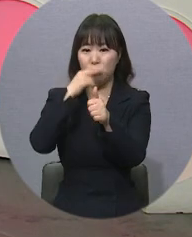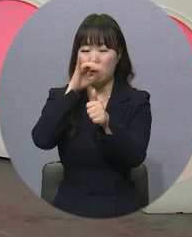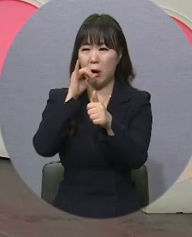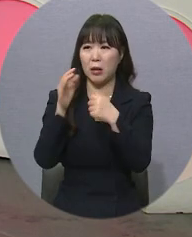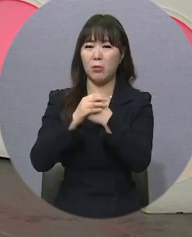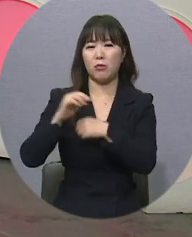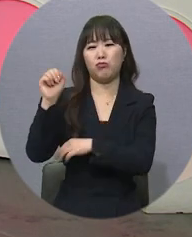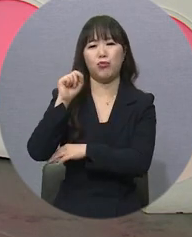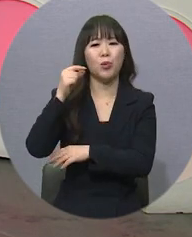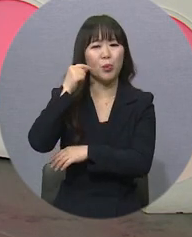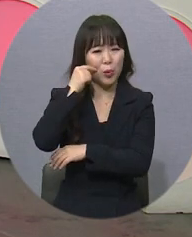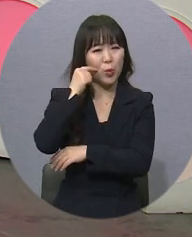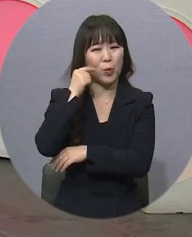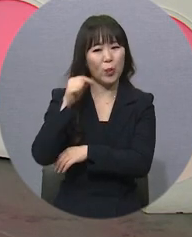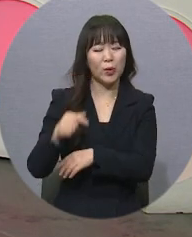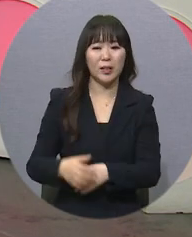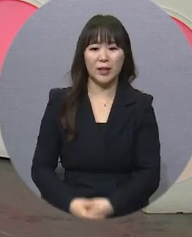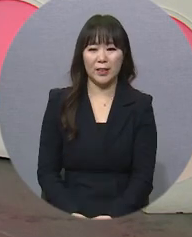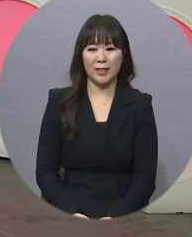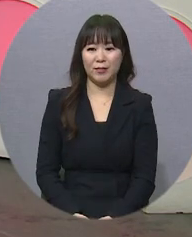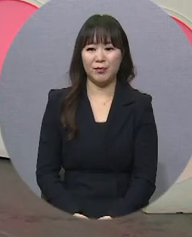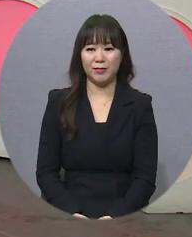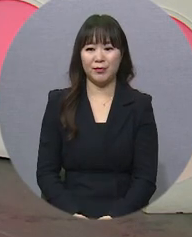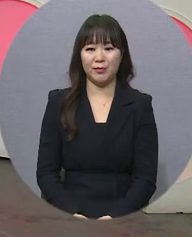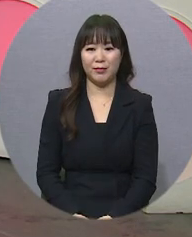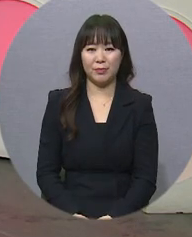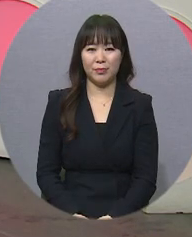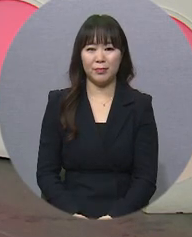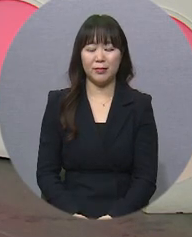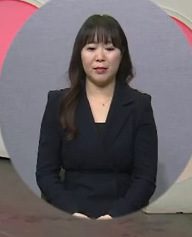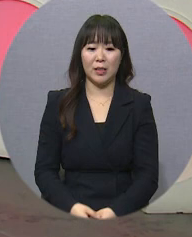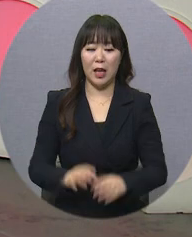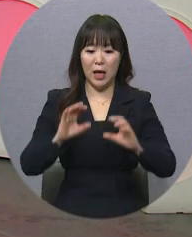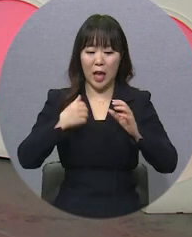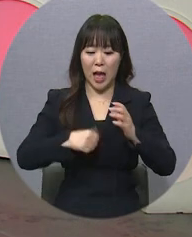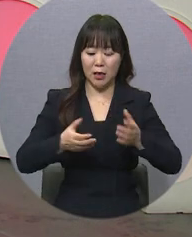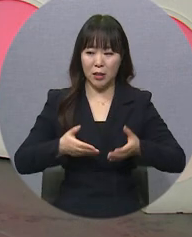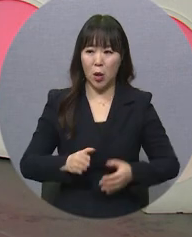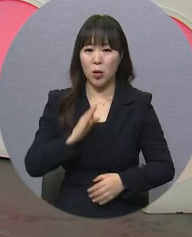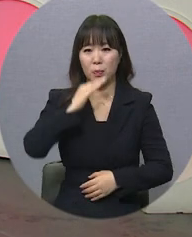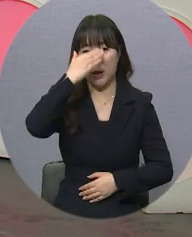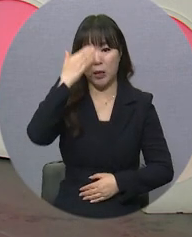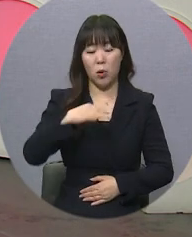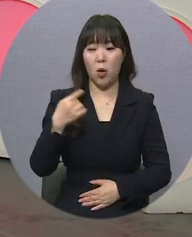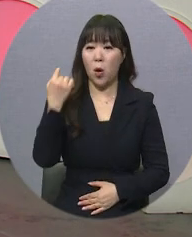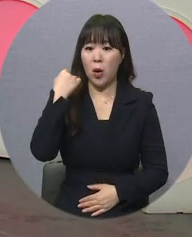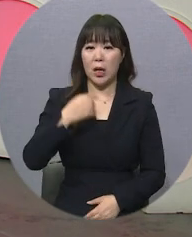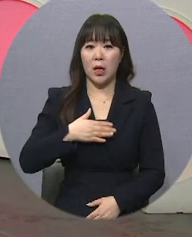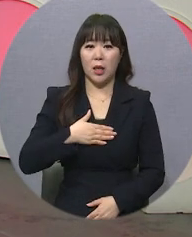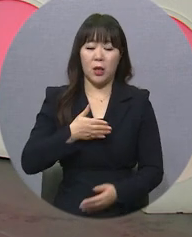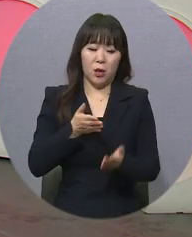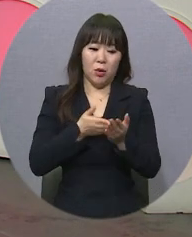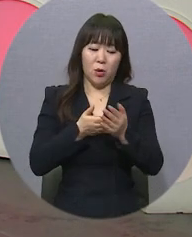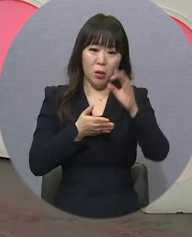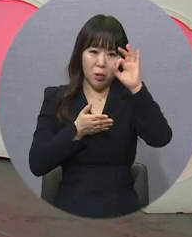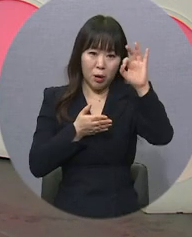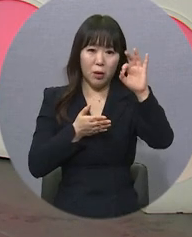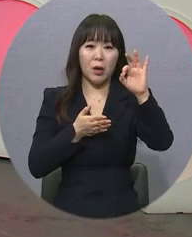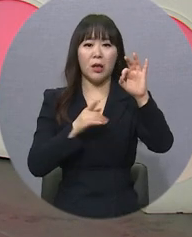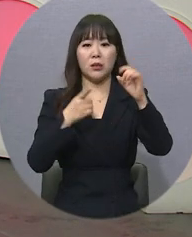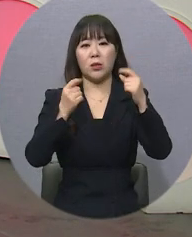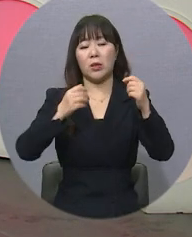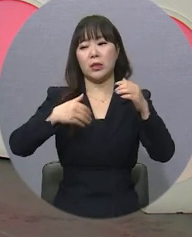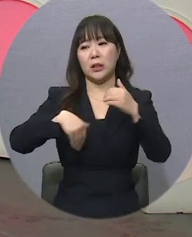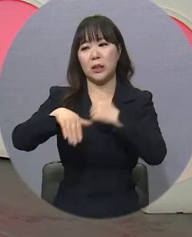그래서 운전을 못하니까. 네. 아유, 어쨌든 그래도 등남하셨다니까 너무 다행이고 제가 어저께 뉴스를 봤는데